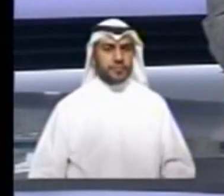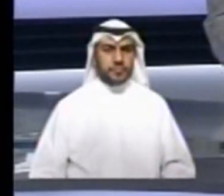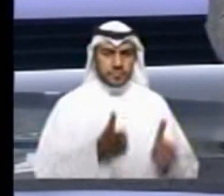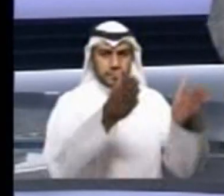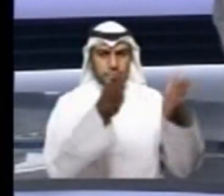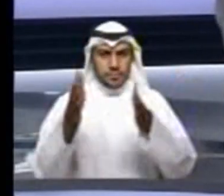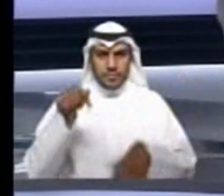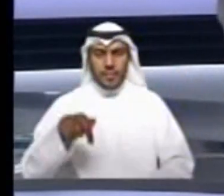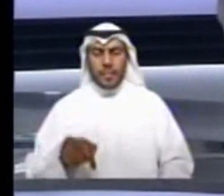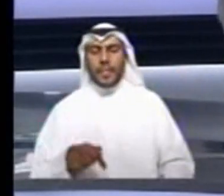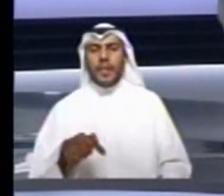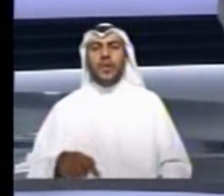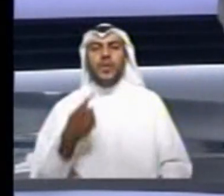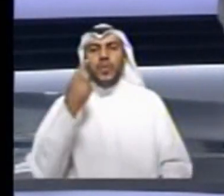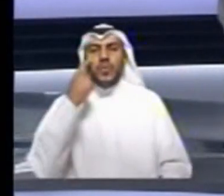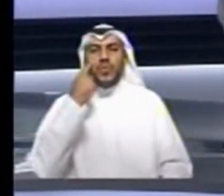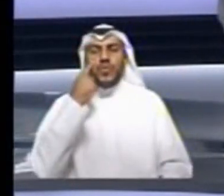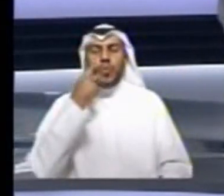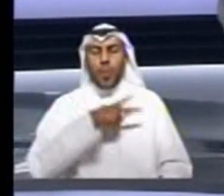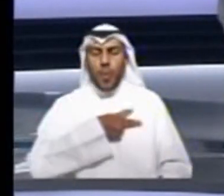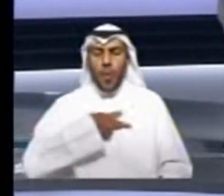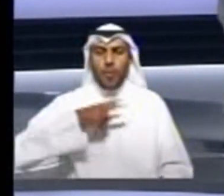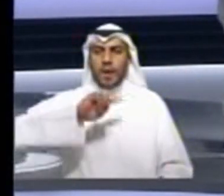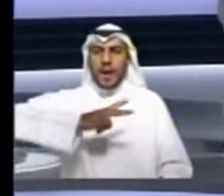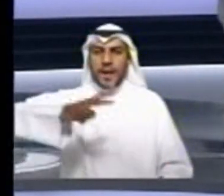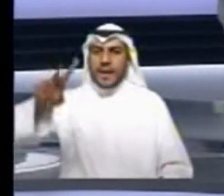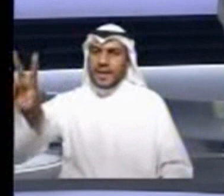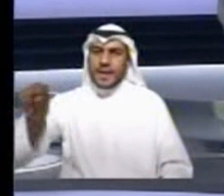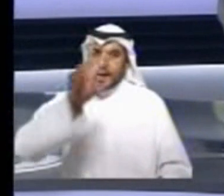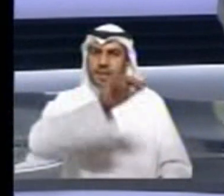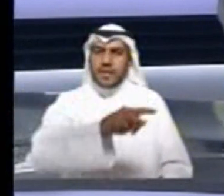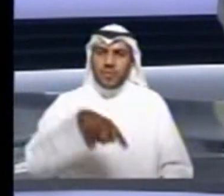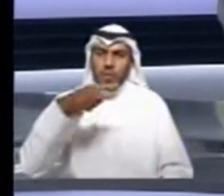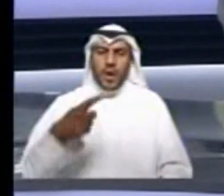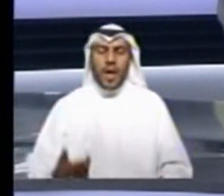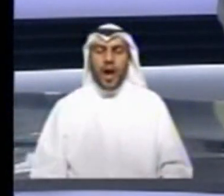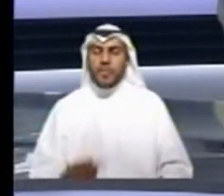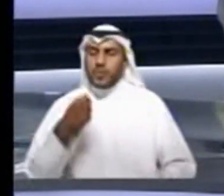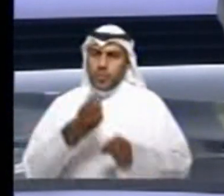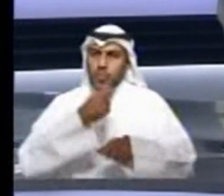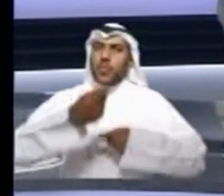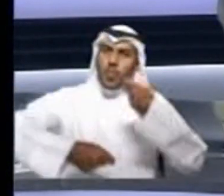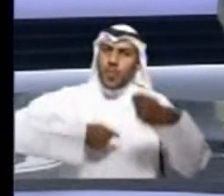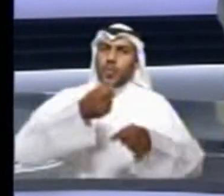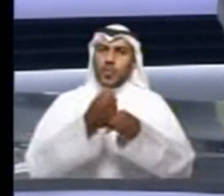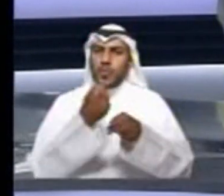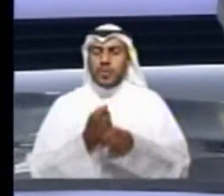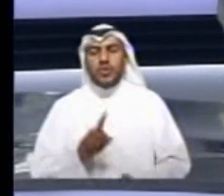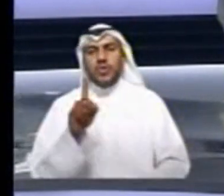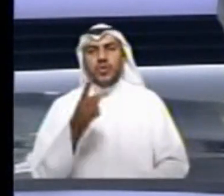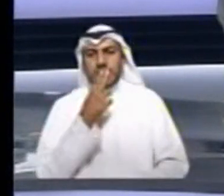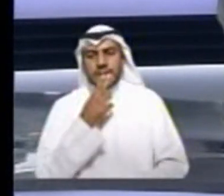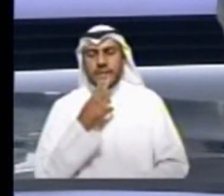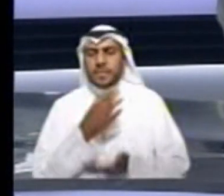وفي نفس السياق تواصل مختلف قطاعات الدولة ومؤسساتها تعزيز الجهود لعودة الحركة إلى طبيعتها بعد